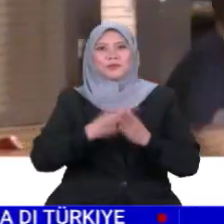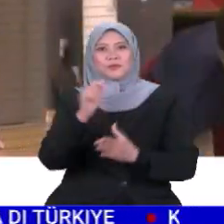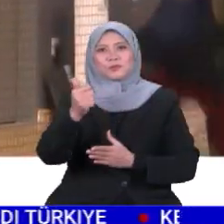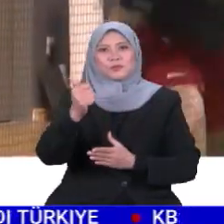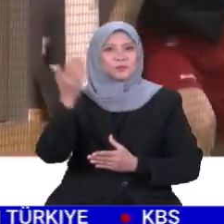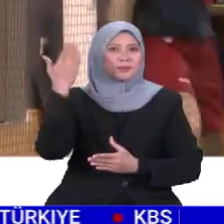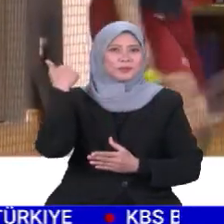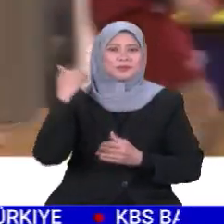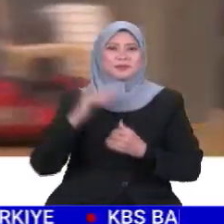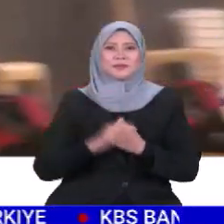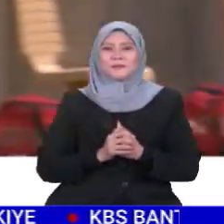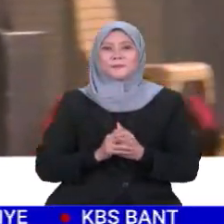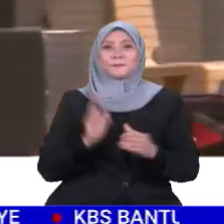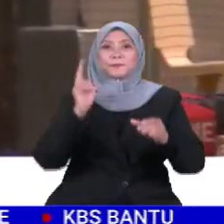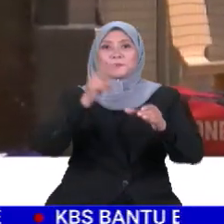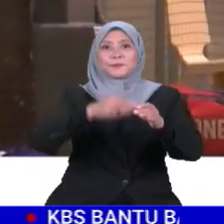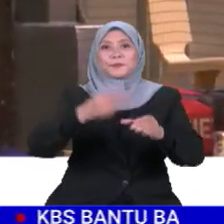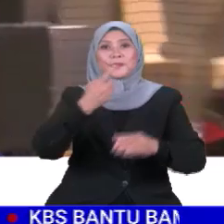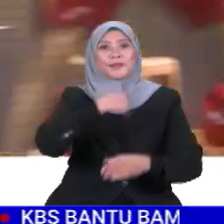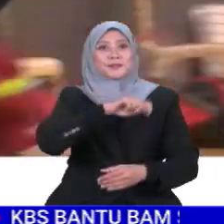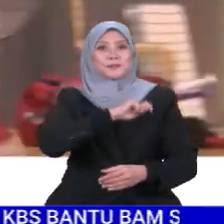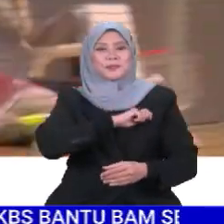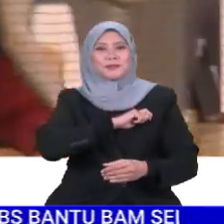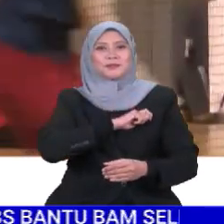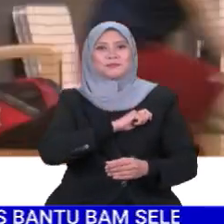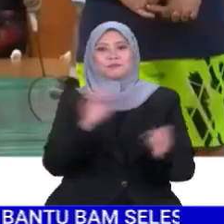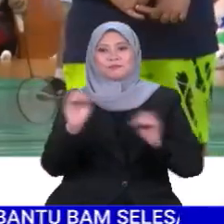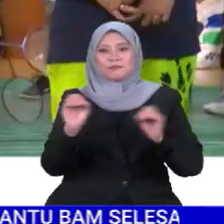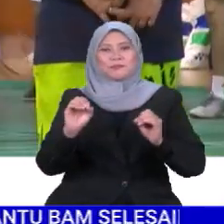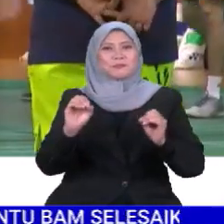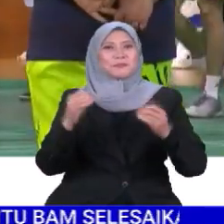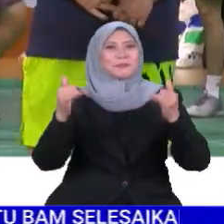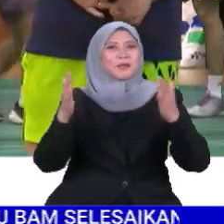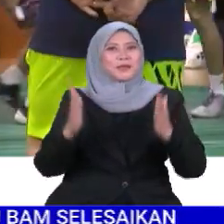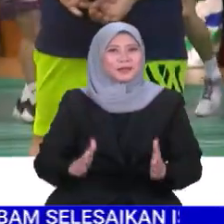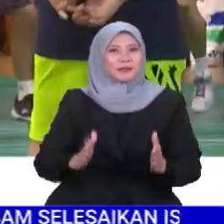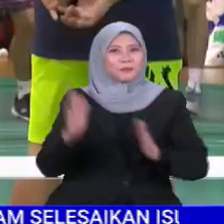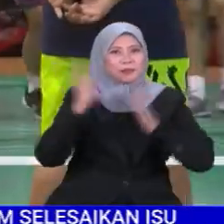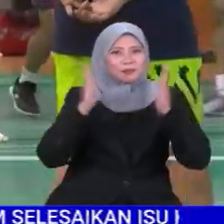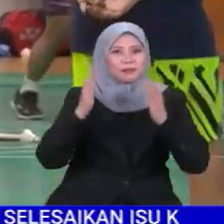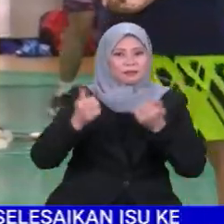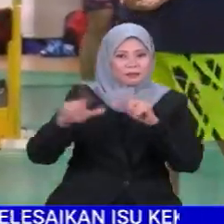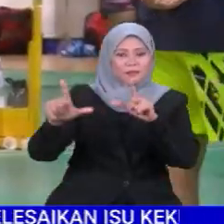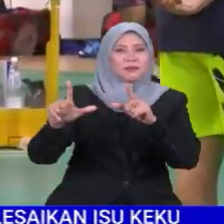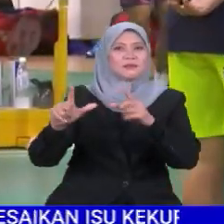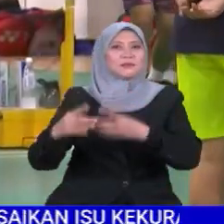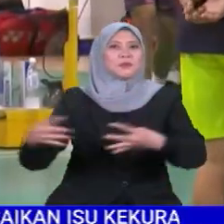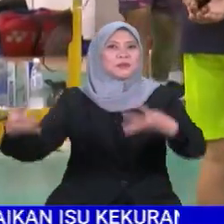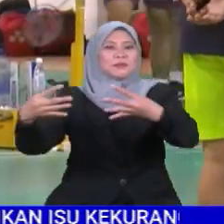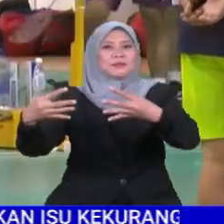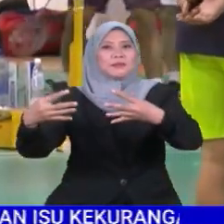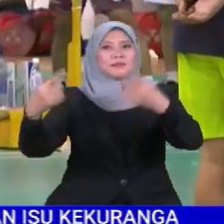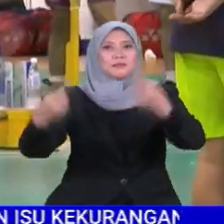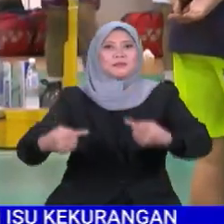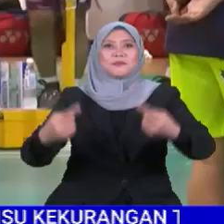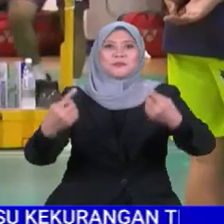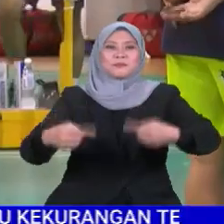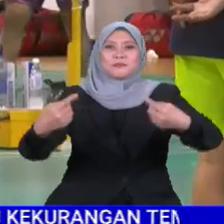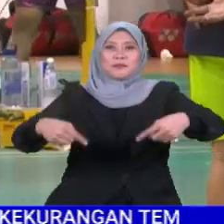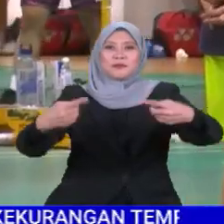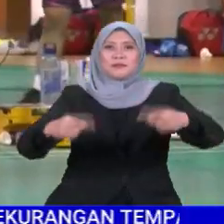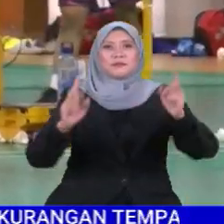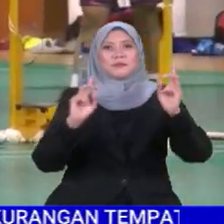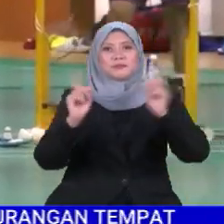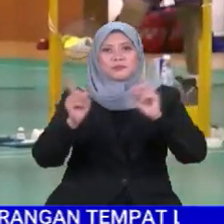lepas. Pada penyertaan kejohanan di Sepanyol itu, tiada pemain kebangsaan layak ke suku akhir bagi acara persorangan